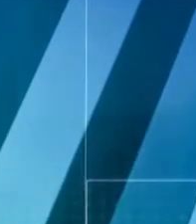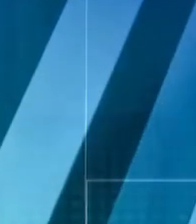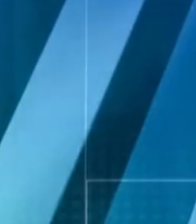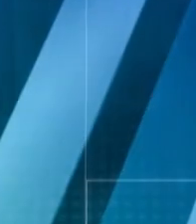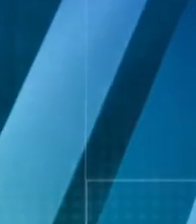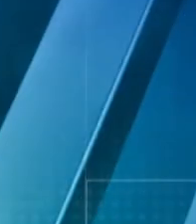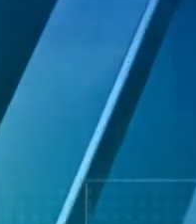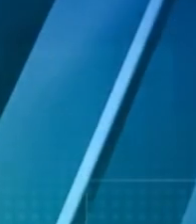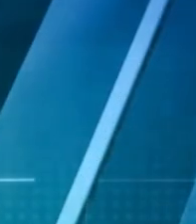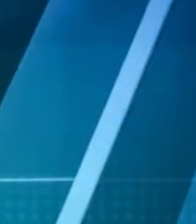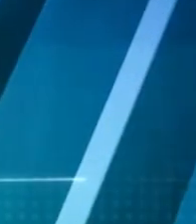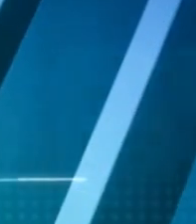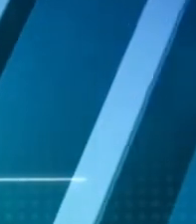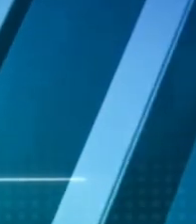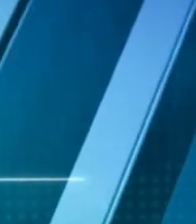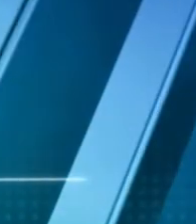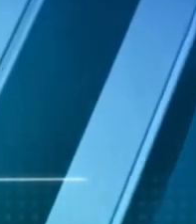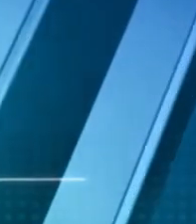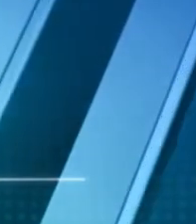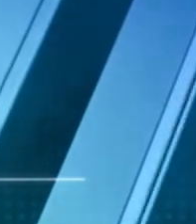МУЗЫКАЛЬНАЯ ЗАСТАВКА